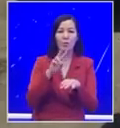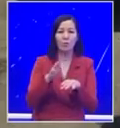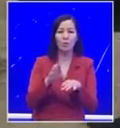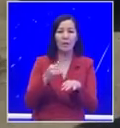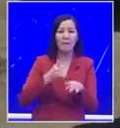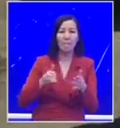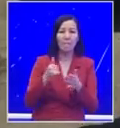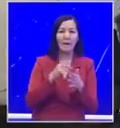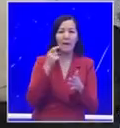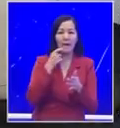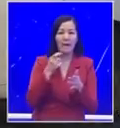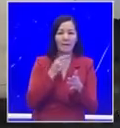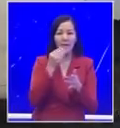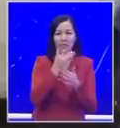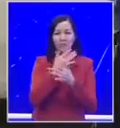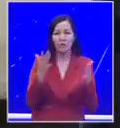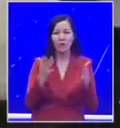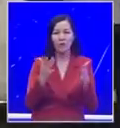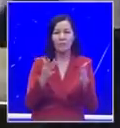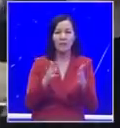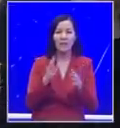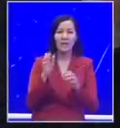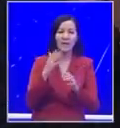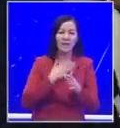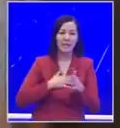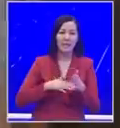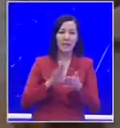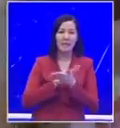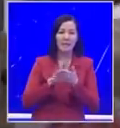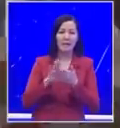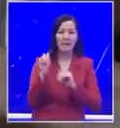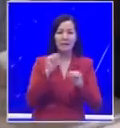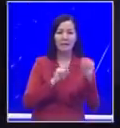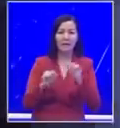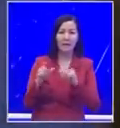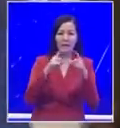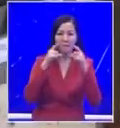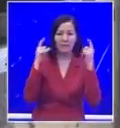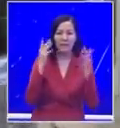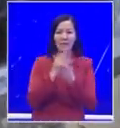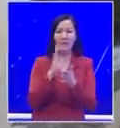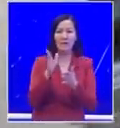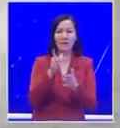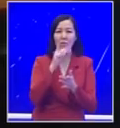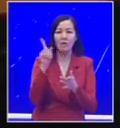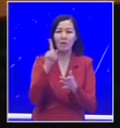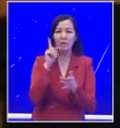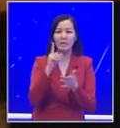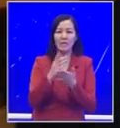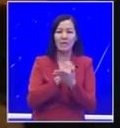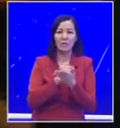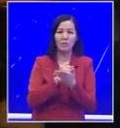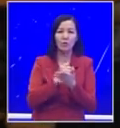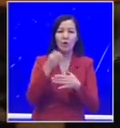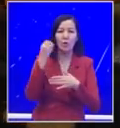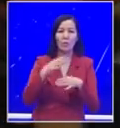сұйық май, қант, сынды азық-түлік түрлерімен қатар гигиеналық құралдар, антисептик пен маскалар да бар. Алдағы уақытта жастар ресурстық